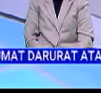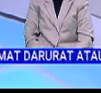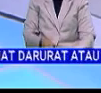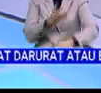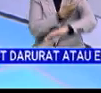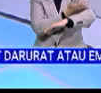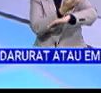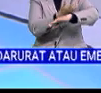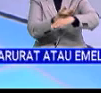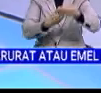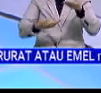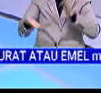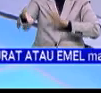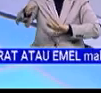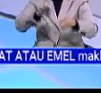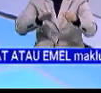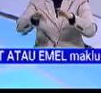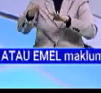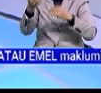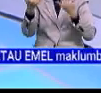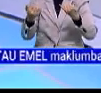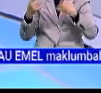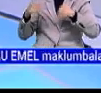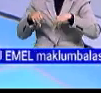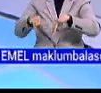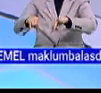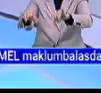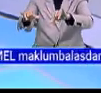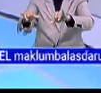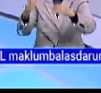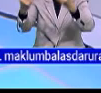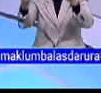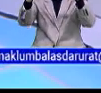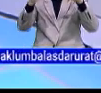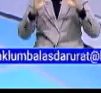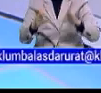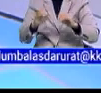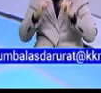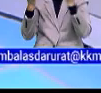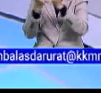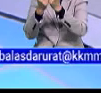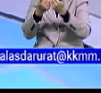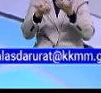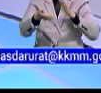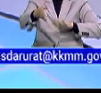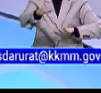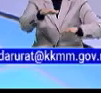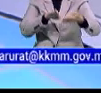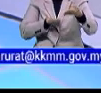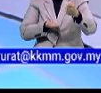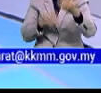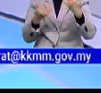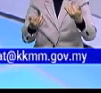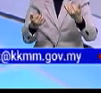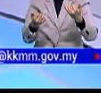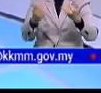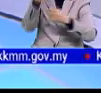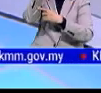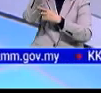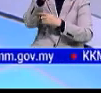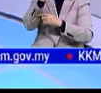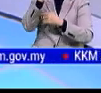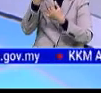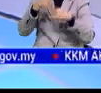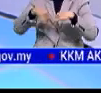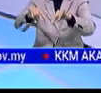Warisan seni silat perlu diteruskan. Untuk itu, beberapa pendekatan diambil Pertubuhan Seni Silat Gayo Malaysia PSSGM